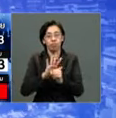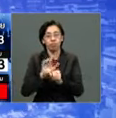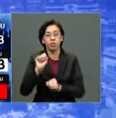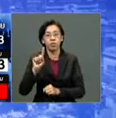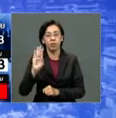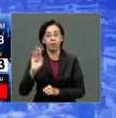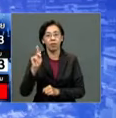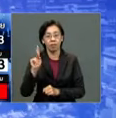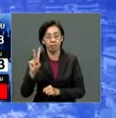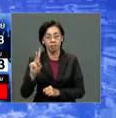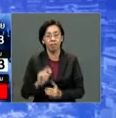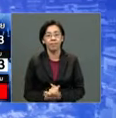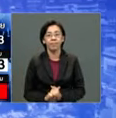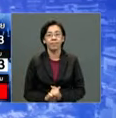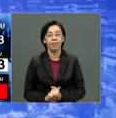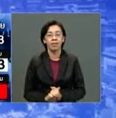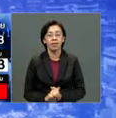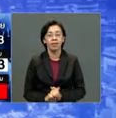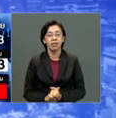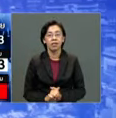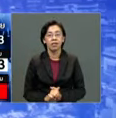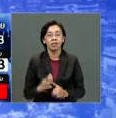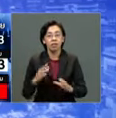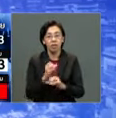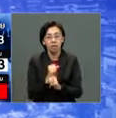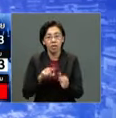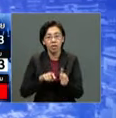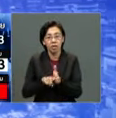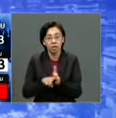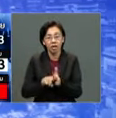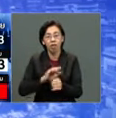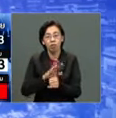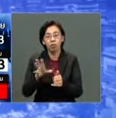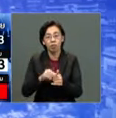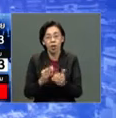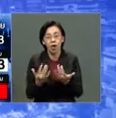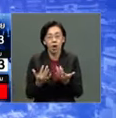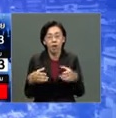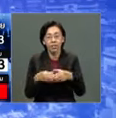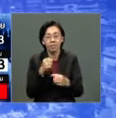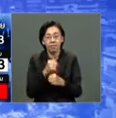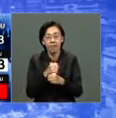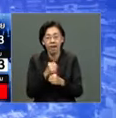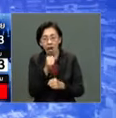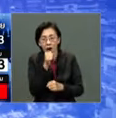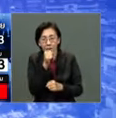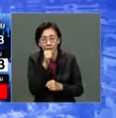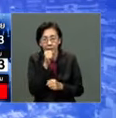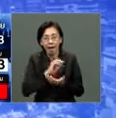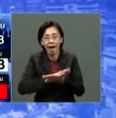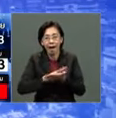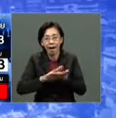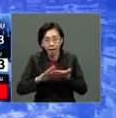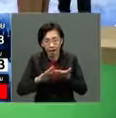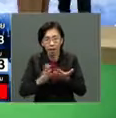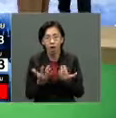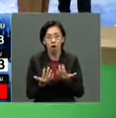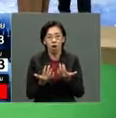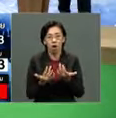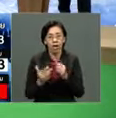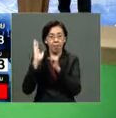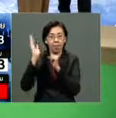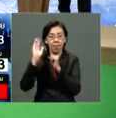ครับขออนุญาตนำเรียนตัวเลขรายงานวันนี้นะครับระหว่างที่รอทีมงานของเราทำความสะอาดโพเดียมและก็ไมโครโฟนสำหรับผู้